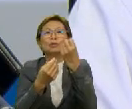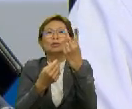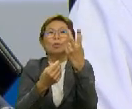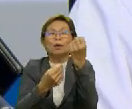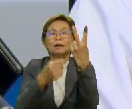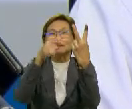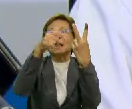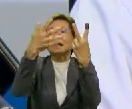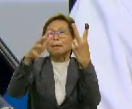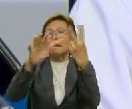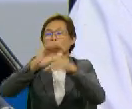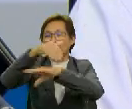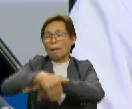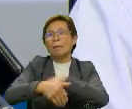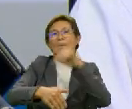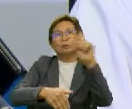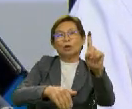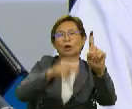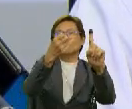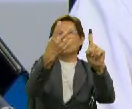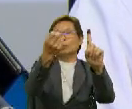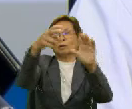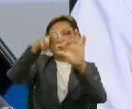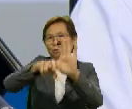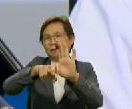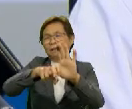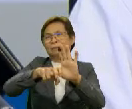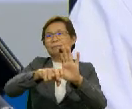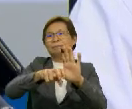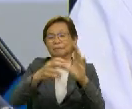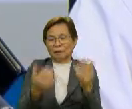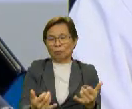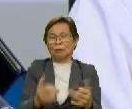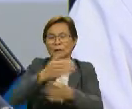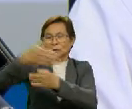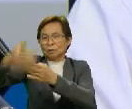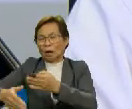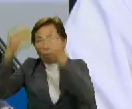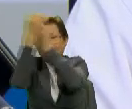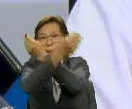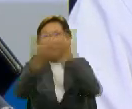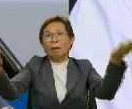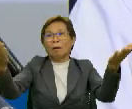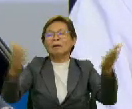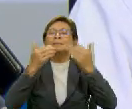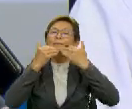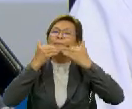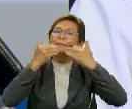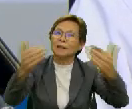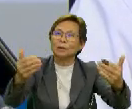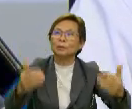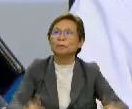12.15 tengah malam ini sebanyak 112 kerusi. Sekian untuk makluman. Terima